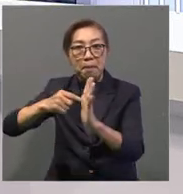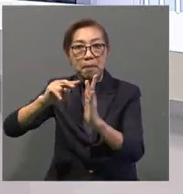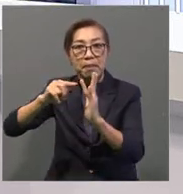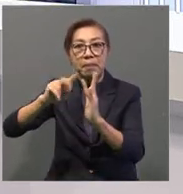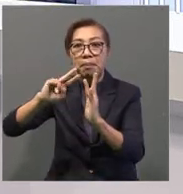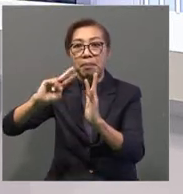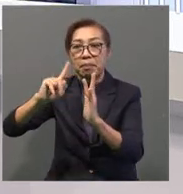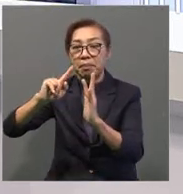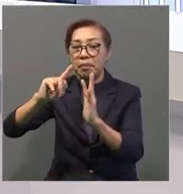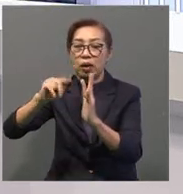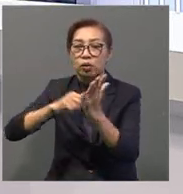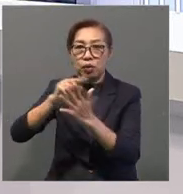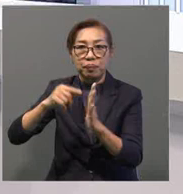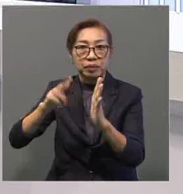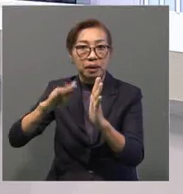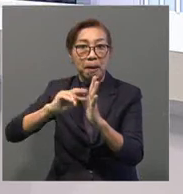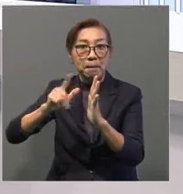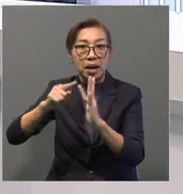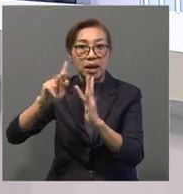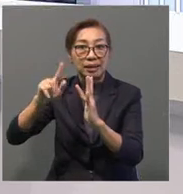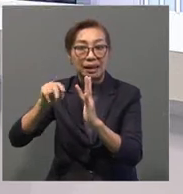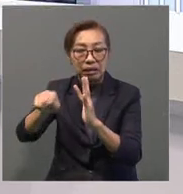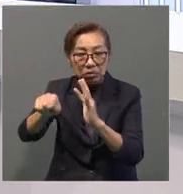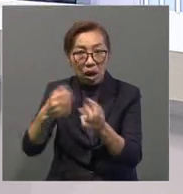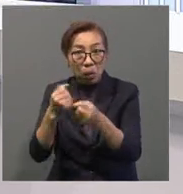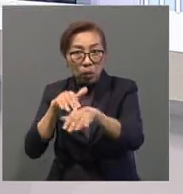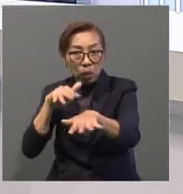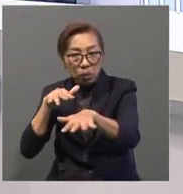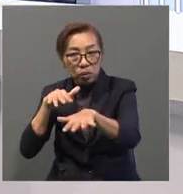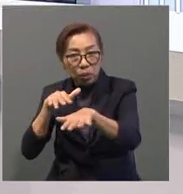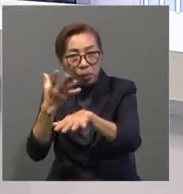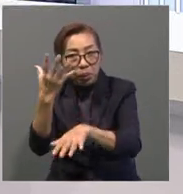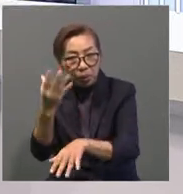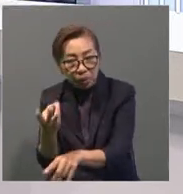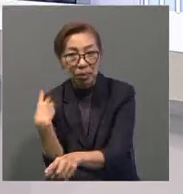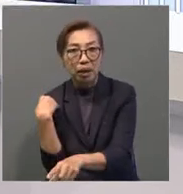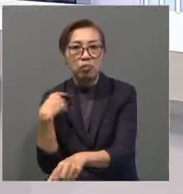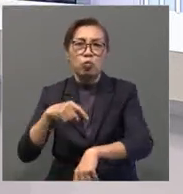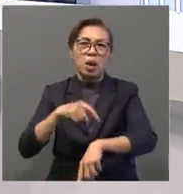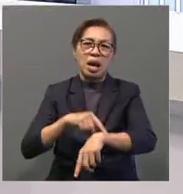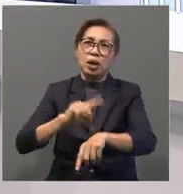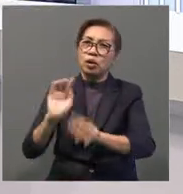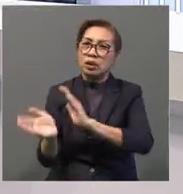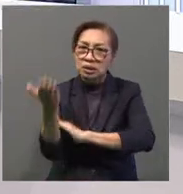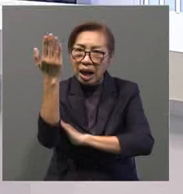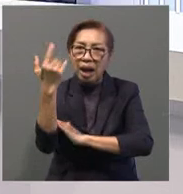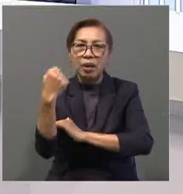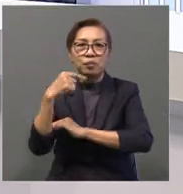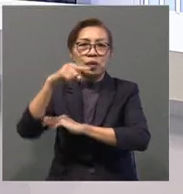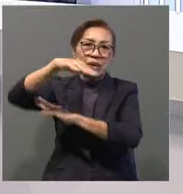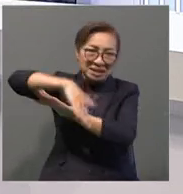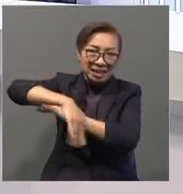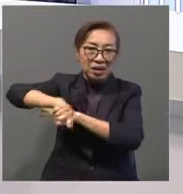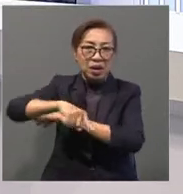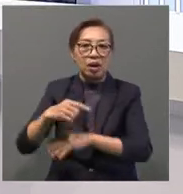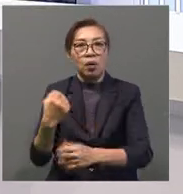ดีขึ้นหรือไม่อย่างไรเพราะว่าถ้าเกิดว่าใครที่เดินทางในช่วงเวลาเร่งด่วนอย่างที่บอกไปเมื่อสักครู่นี้รถติดจริงๆนะบางที